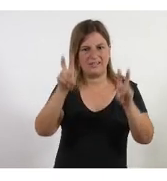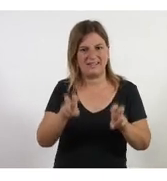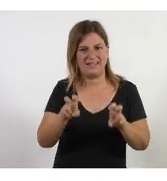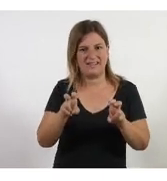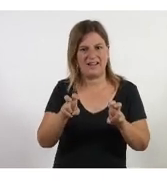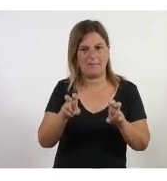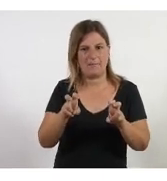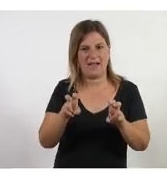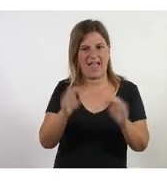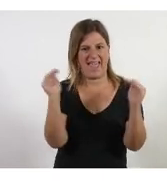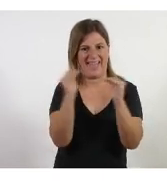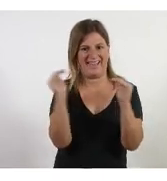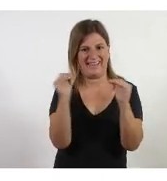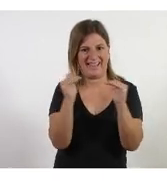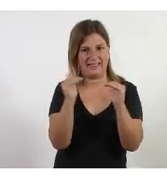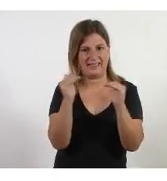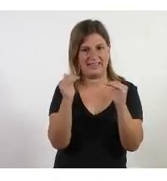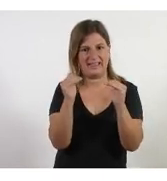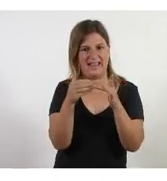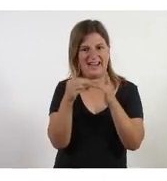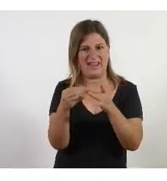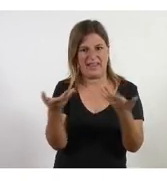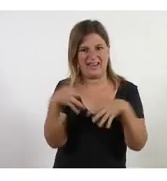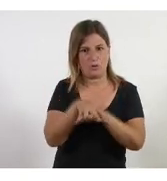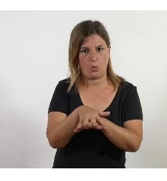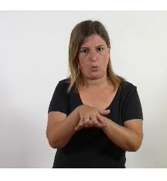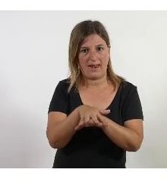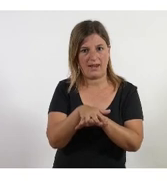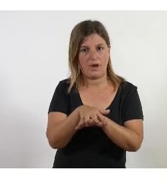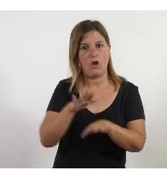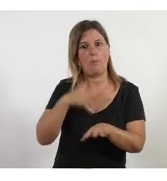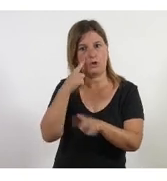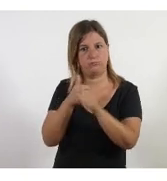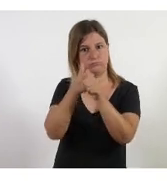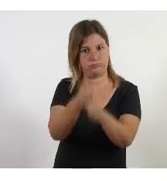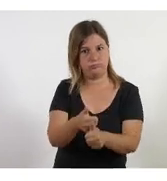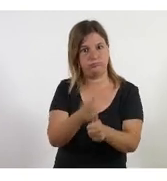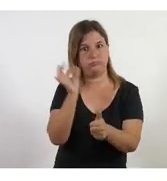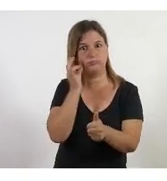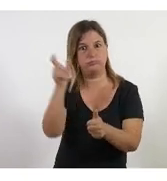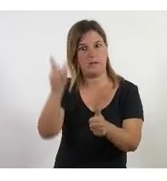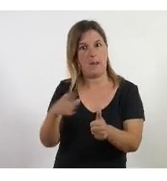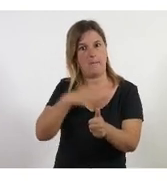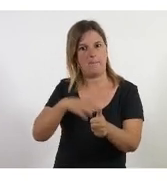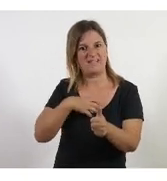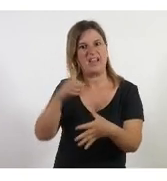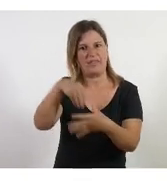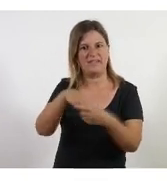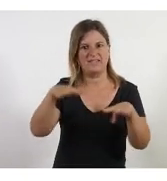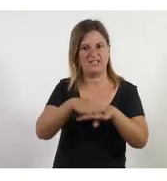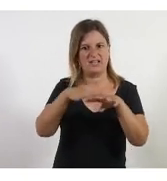el tema de l'equitat i aquest lideratge incloent, si seguiu a la Mercè a xarxes socials segur que aprendré molt i per